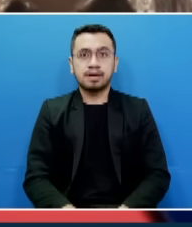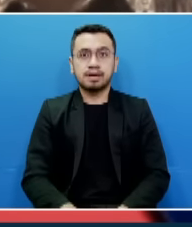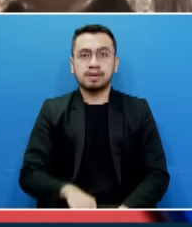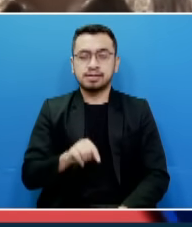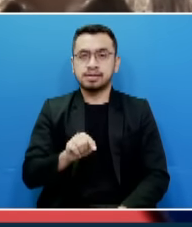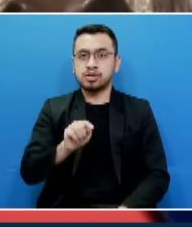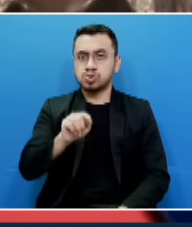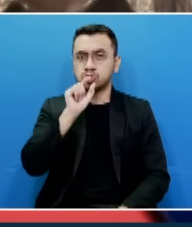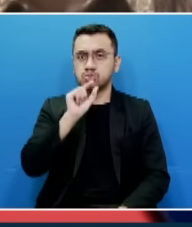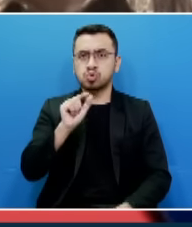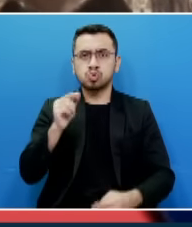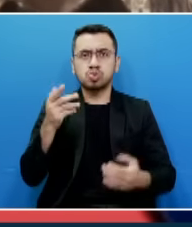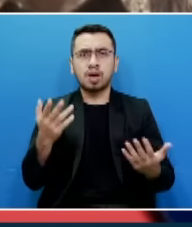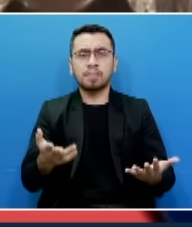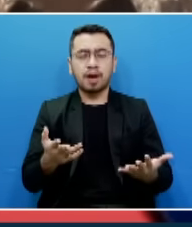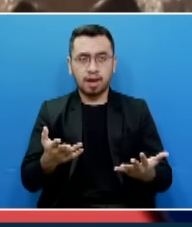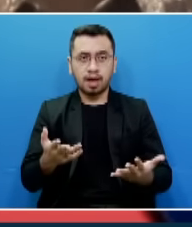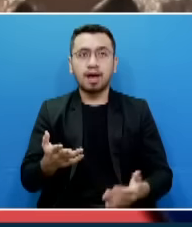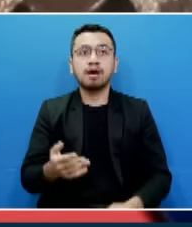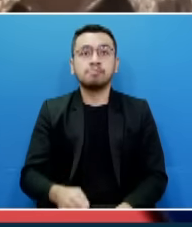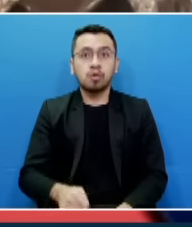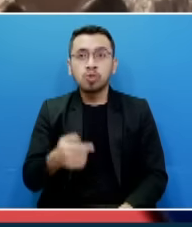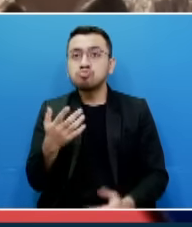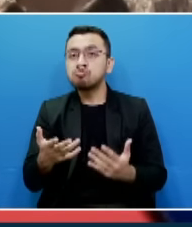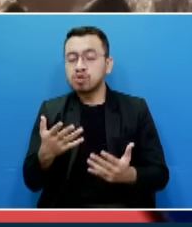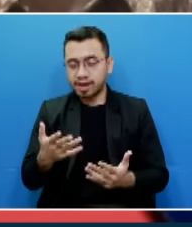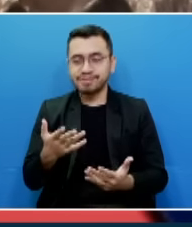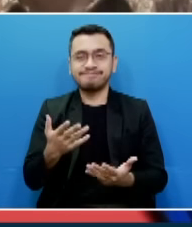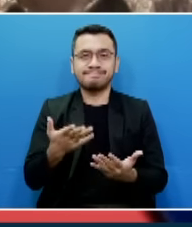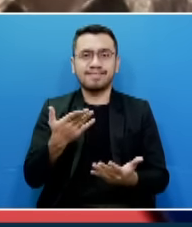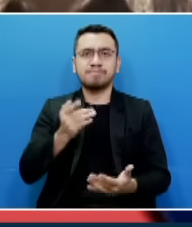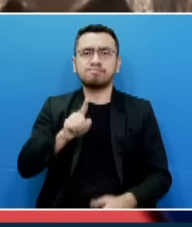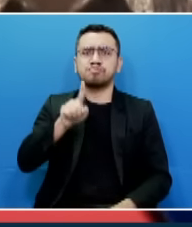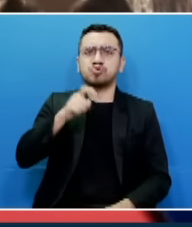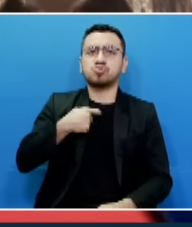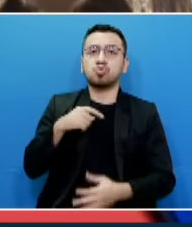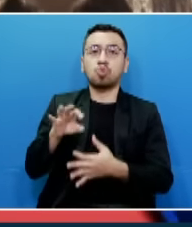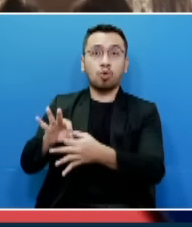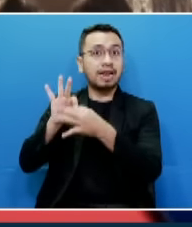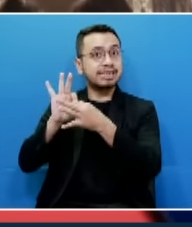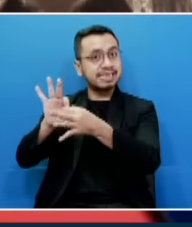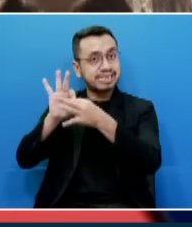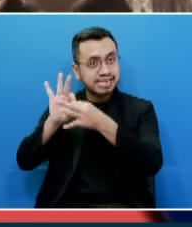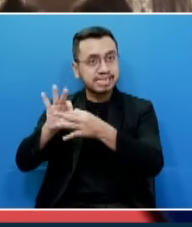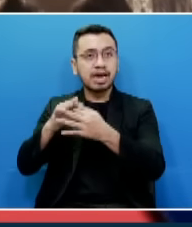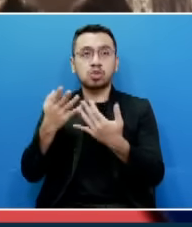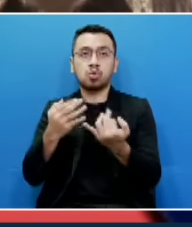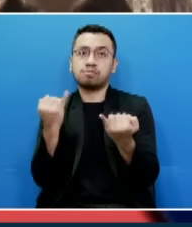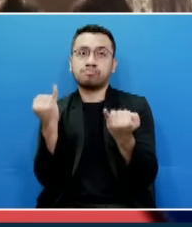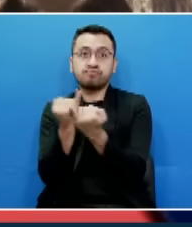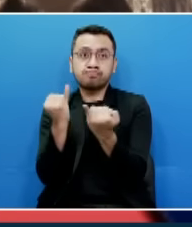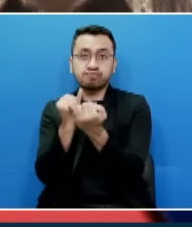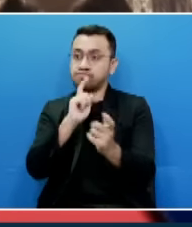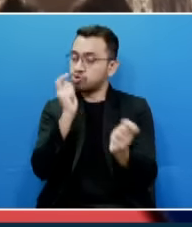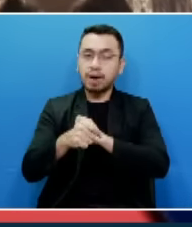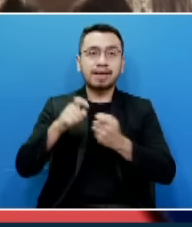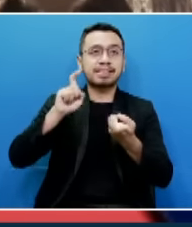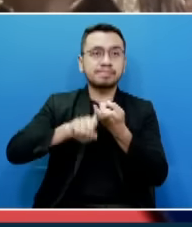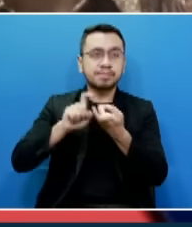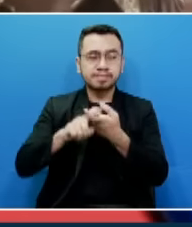kemungkinan-kemungkinan untuk mau berkoalisi mau berteman jadi he he menjaga e